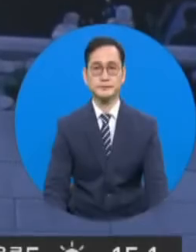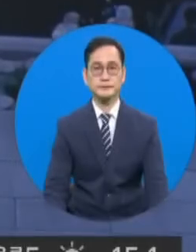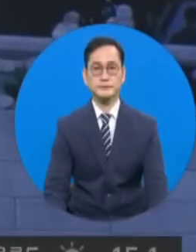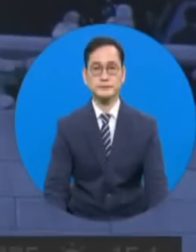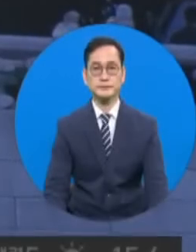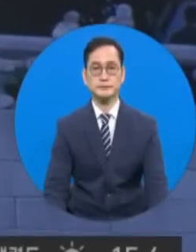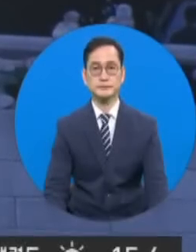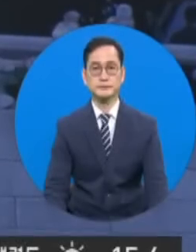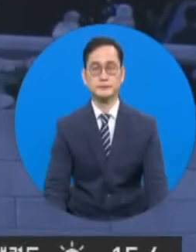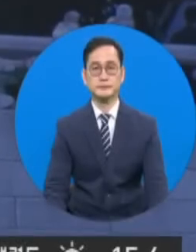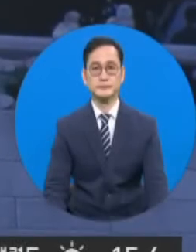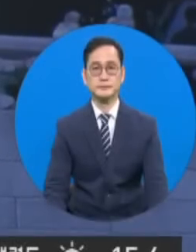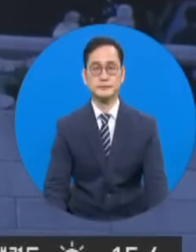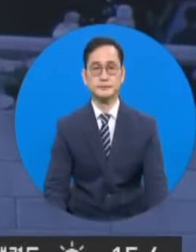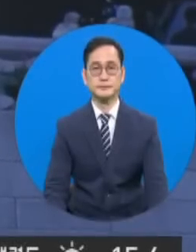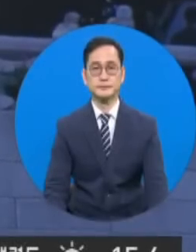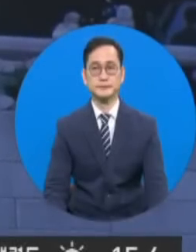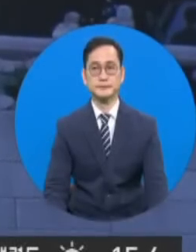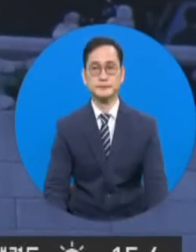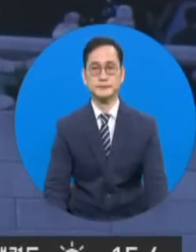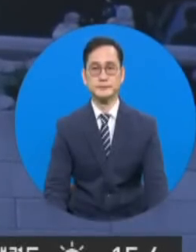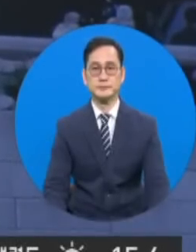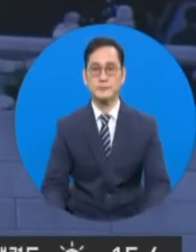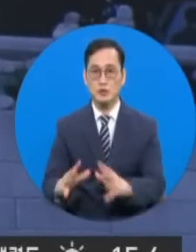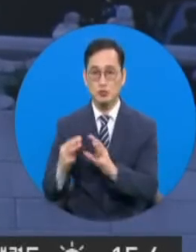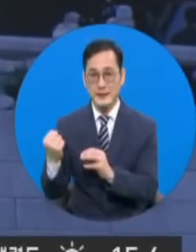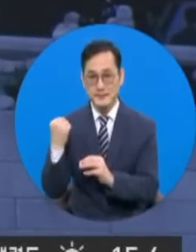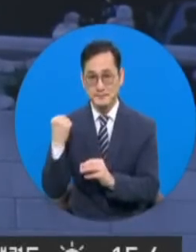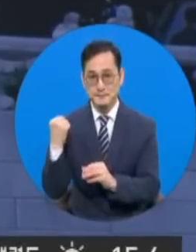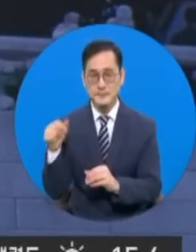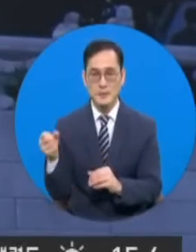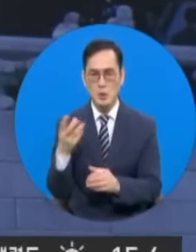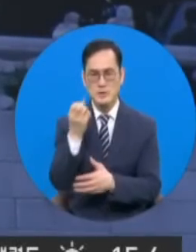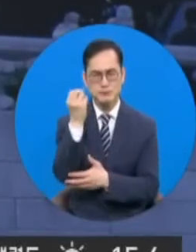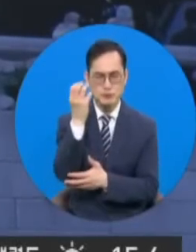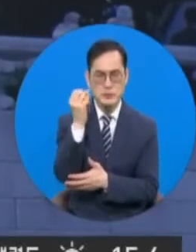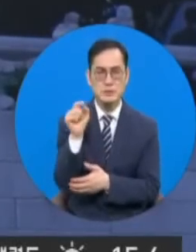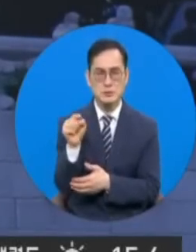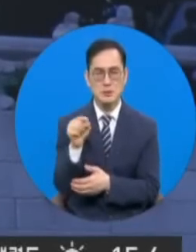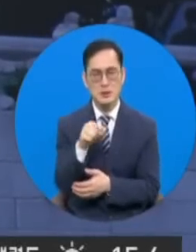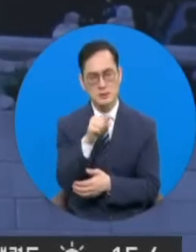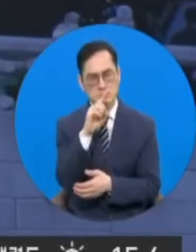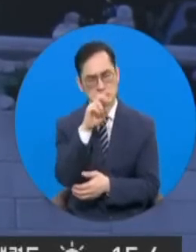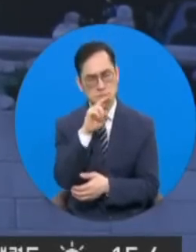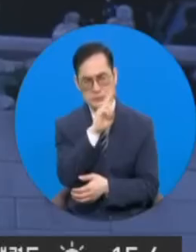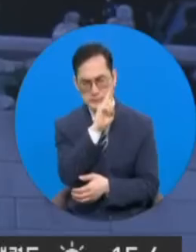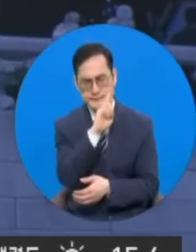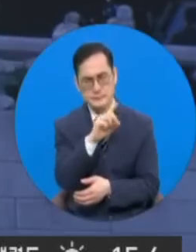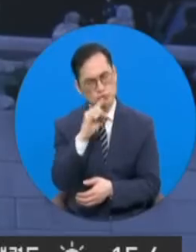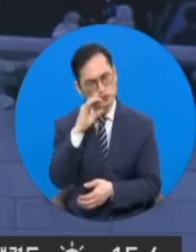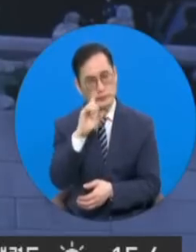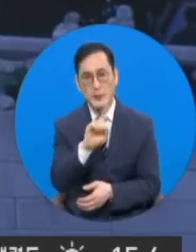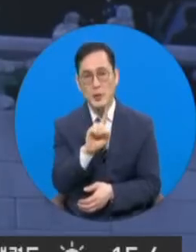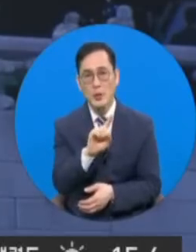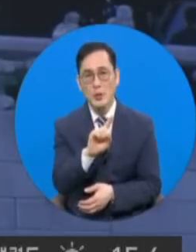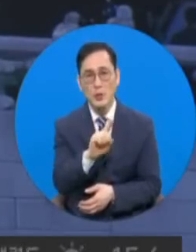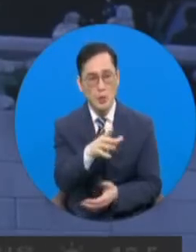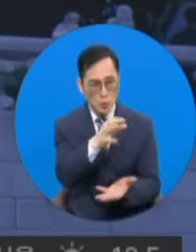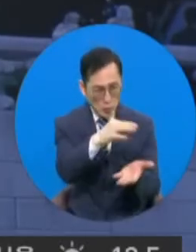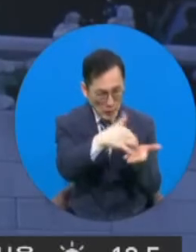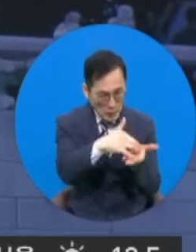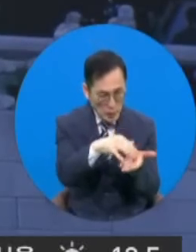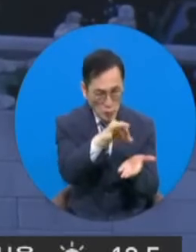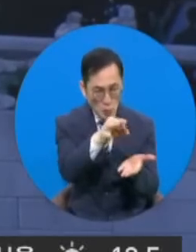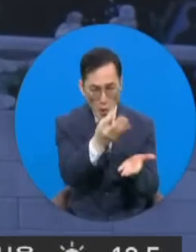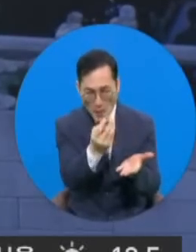김승현 교수님 지금 여당에서도 오늘 많은 조관신문에서도 문제 제기하고 있는게 한마디로 말하면 액수가 안 맞는다는